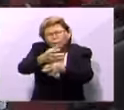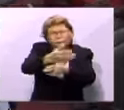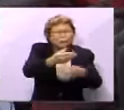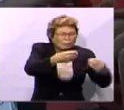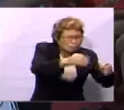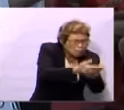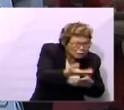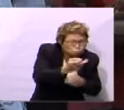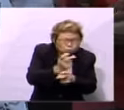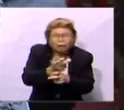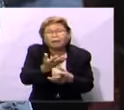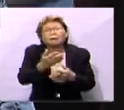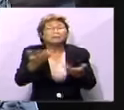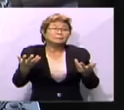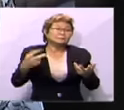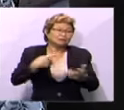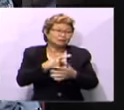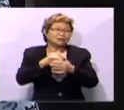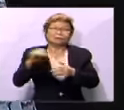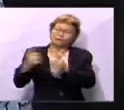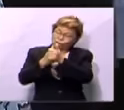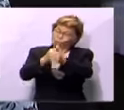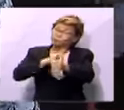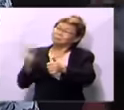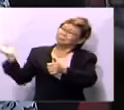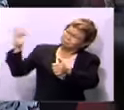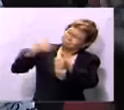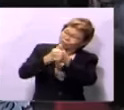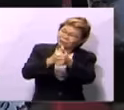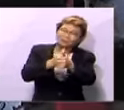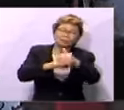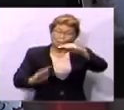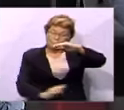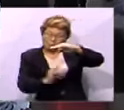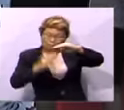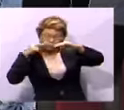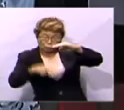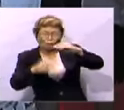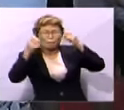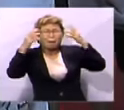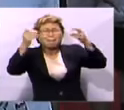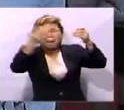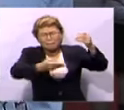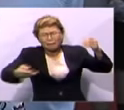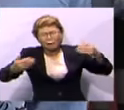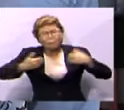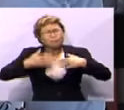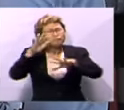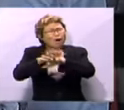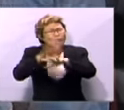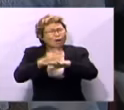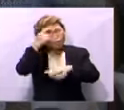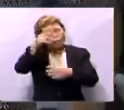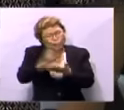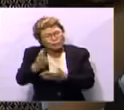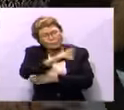di pasaran. Dan apa kata kita ikut saya kita ke di aras bawah untuk melihat lagi banyak barang yang terdapat untuk dibeli dan